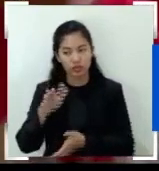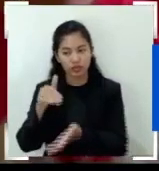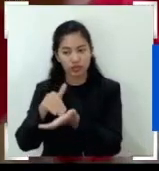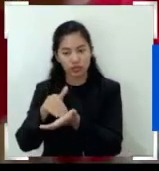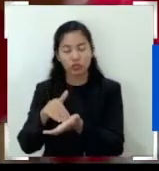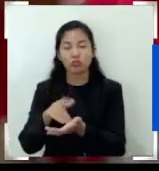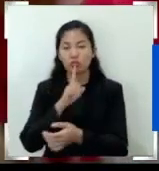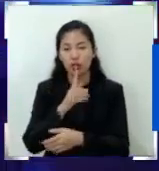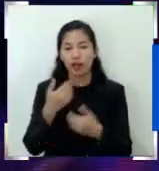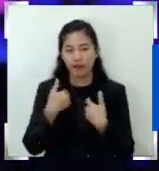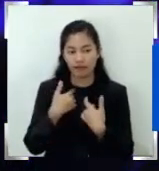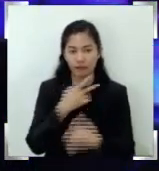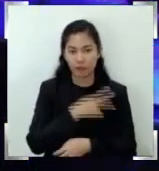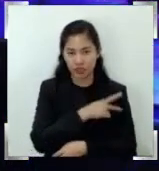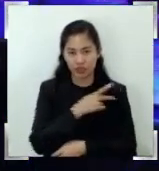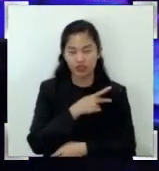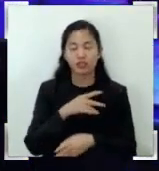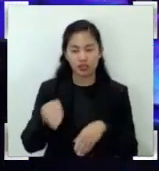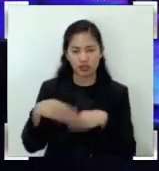nyo, nabibigay na sa inyo.